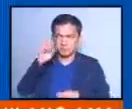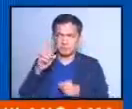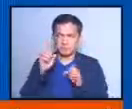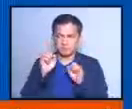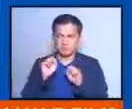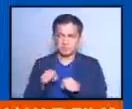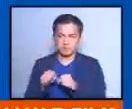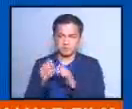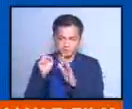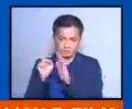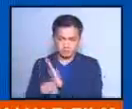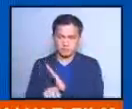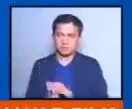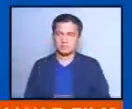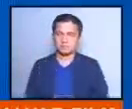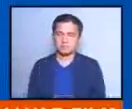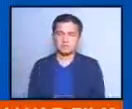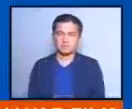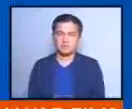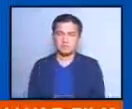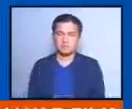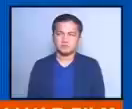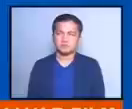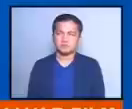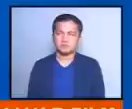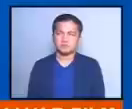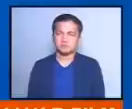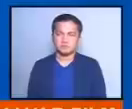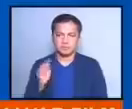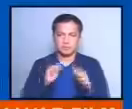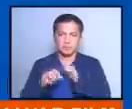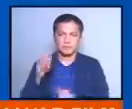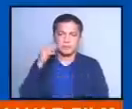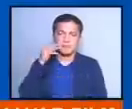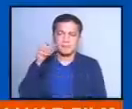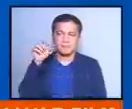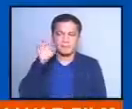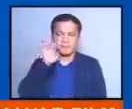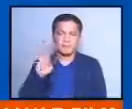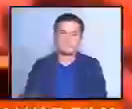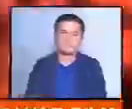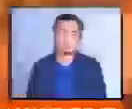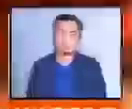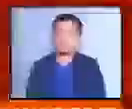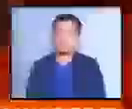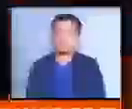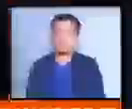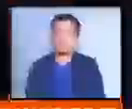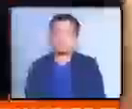si Espenido na maaari siyang pumatay. Maksyon si Marianne Enriquez.